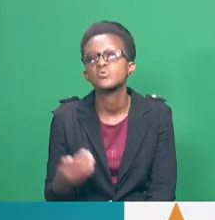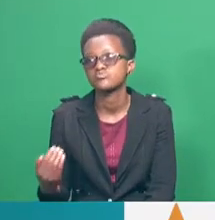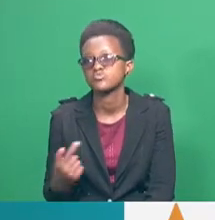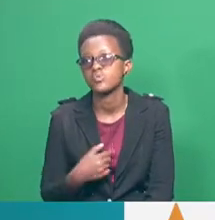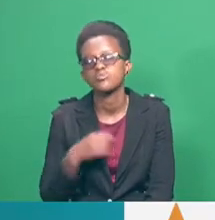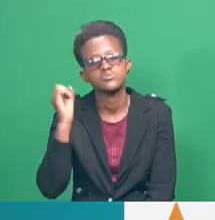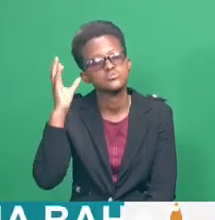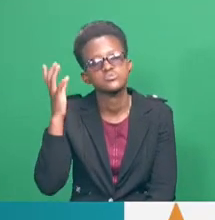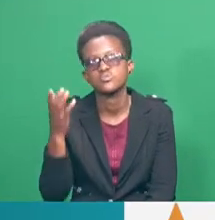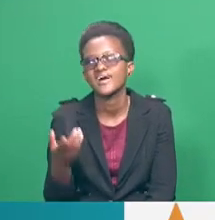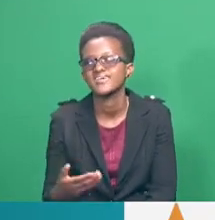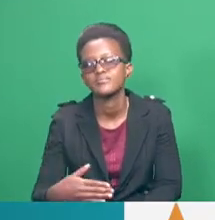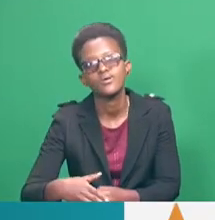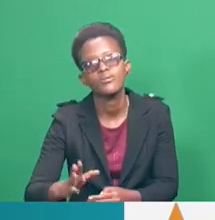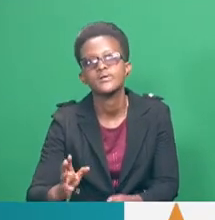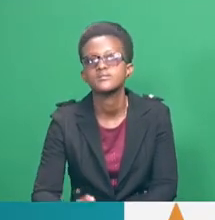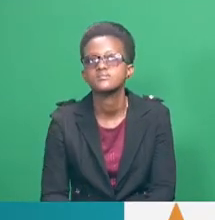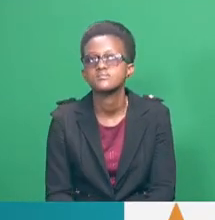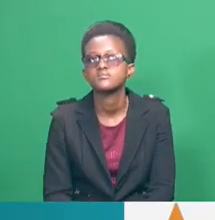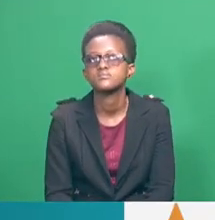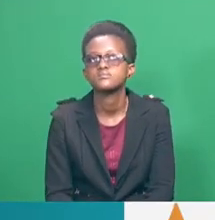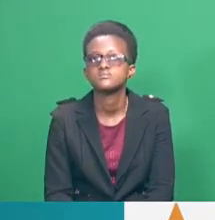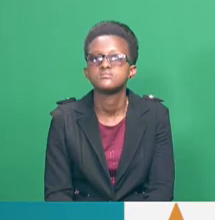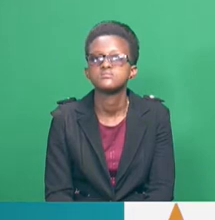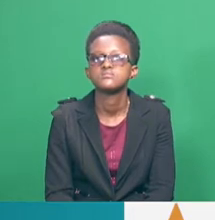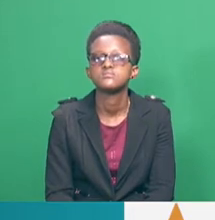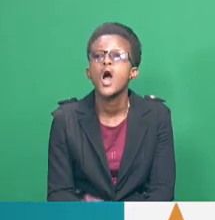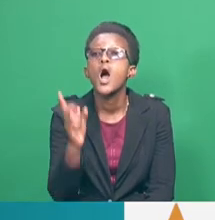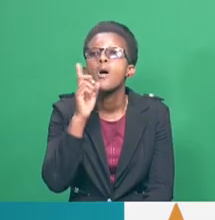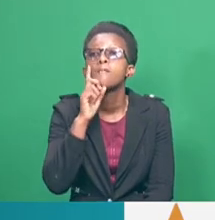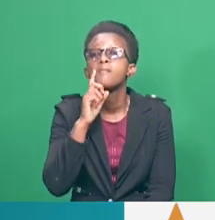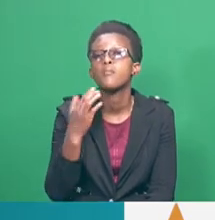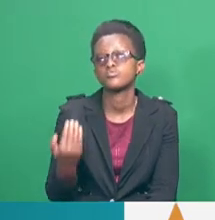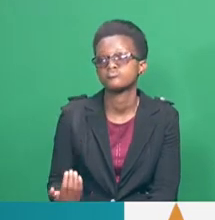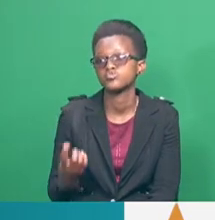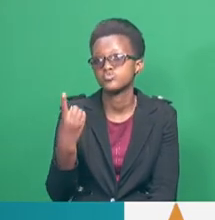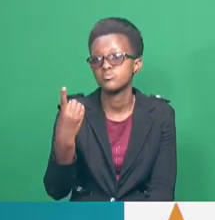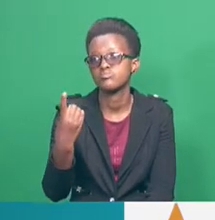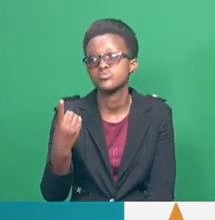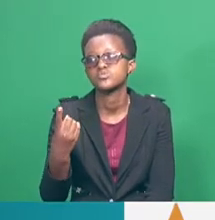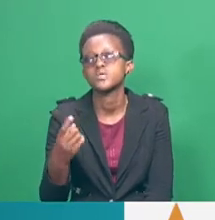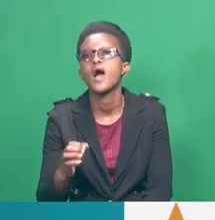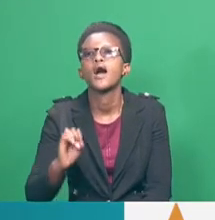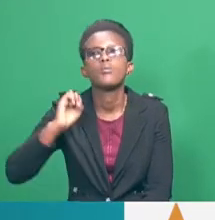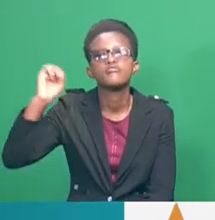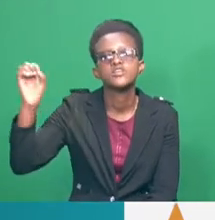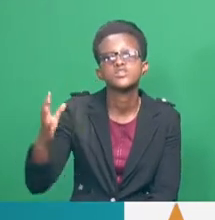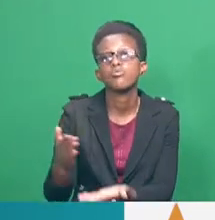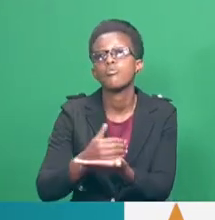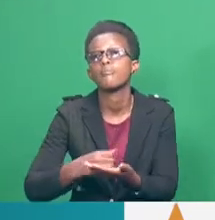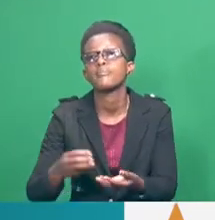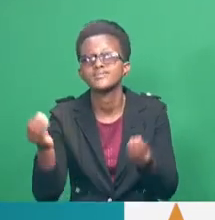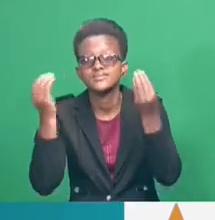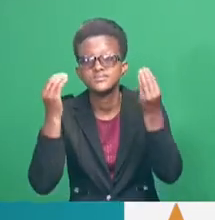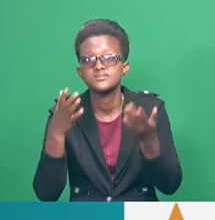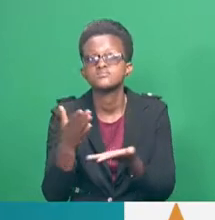Changamoto hiyo si kwa Rukia Rajabu, hata Kristina Joni mama wa mtoto mmoja, mbali na kufanikiwa kupata elimu ya msingi kwa tabu, lakini